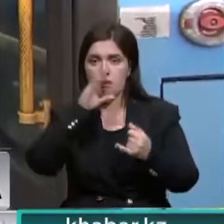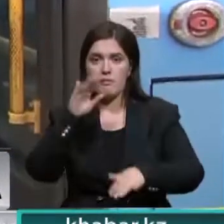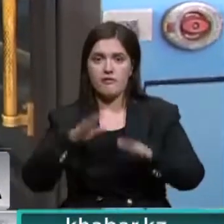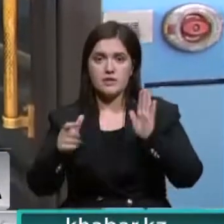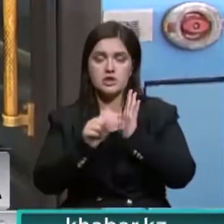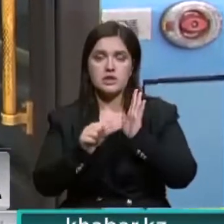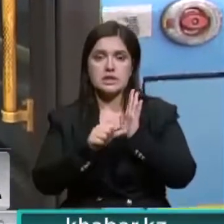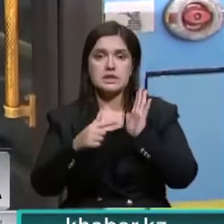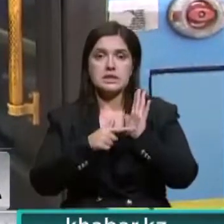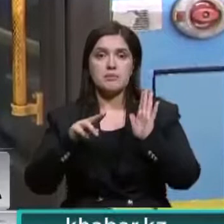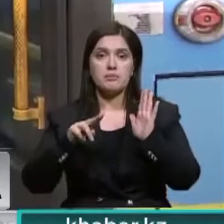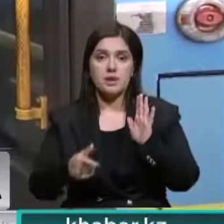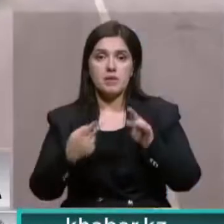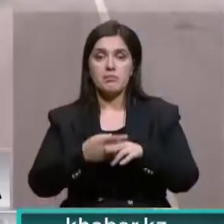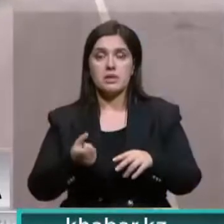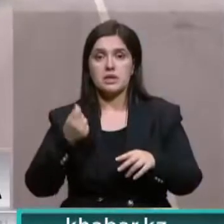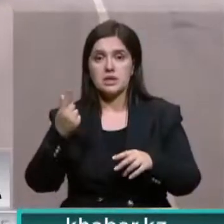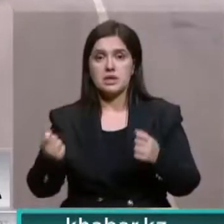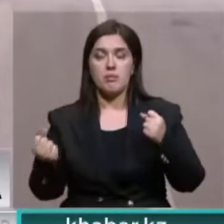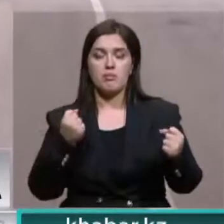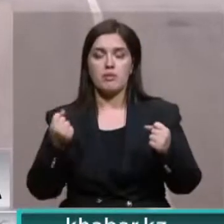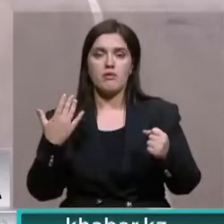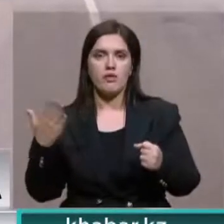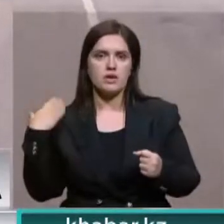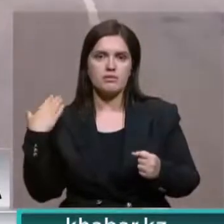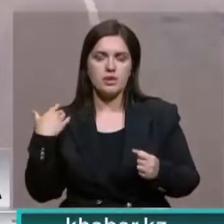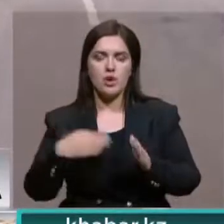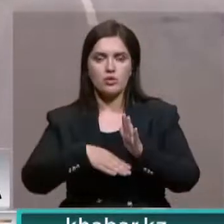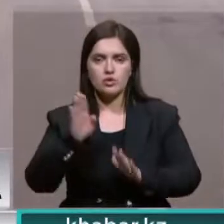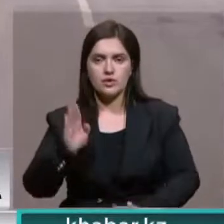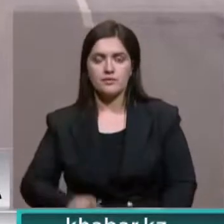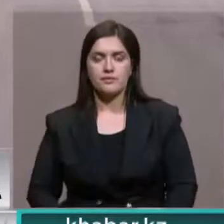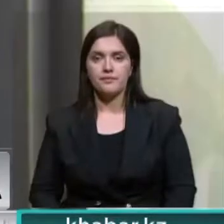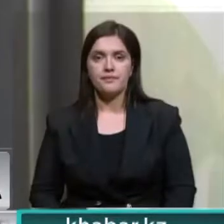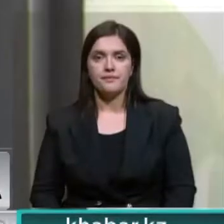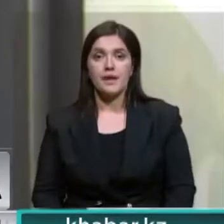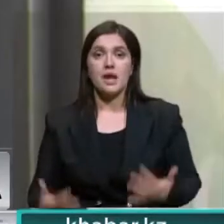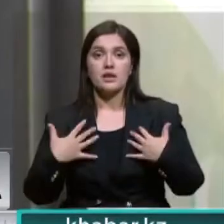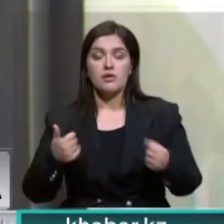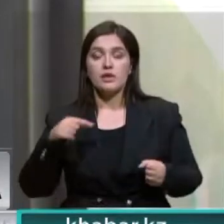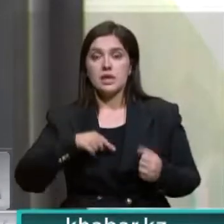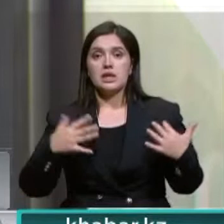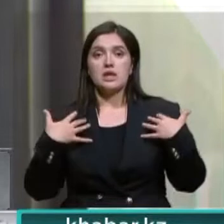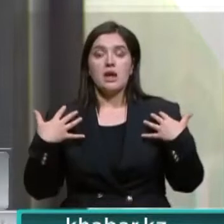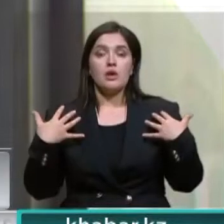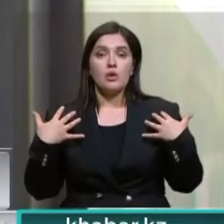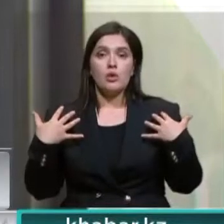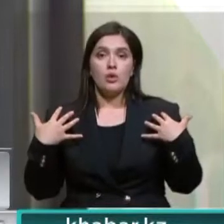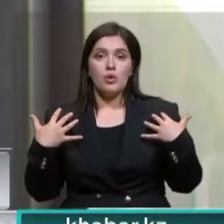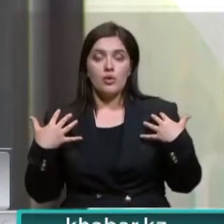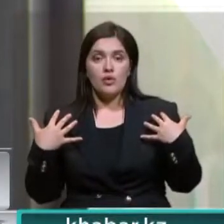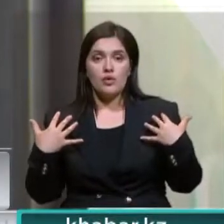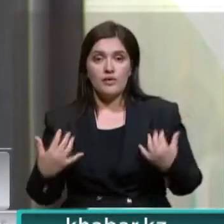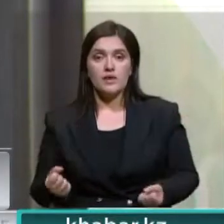67 килограммов. Всего несколько приемов, и спина расслабляется. В здоровом теле здоровый дух, как говорится. Молодежь